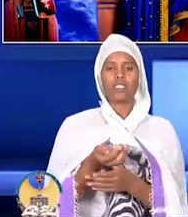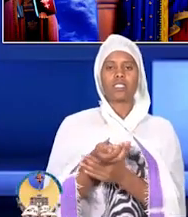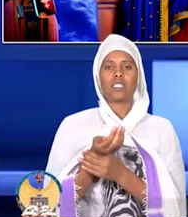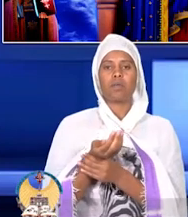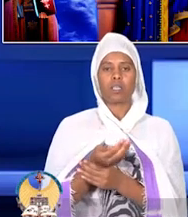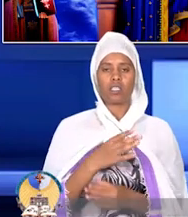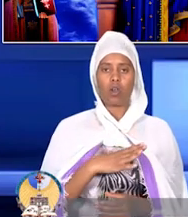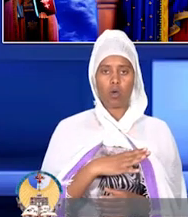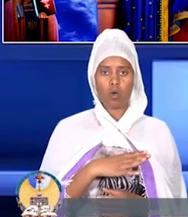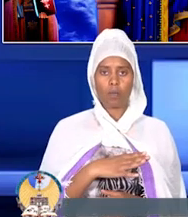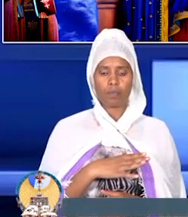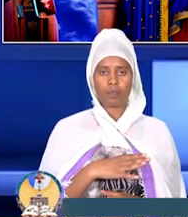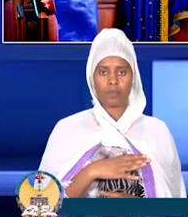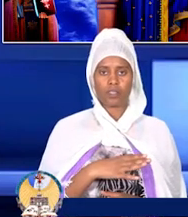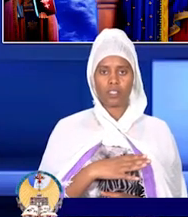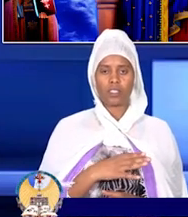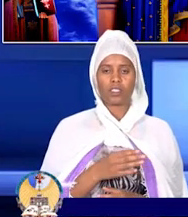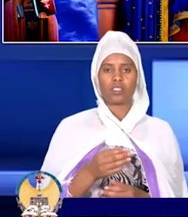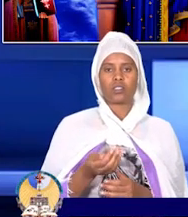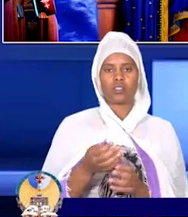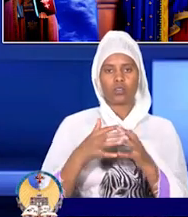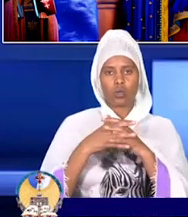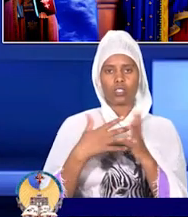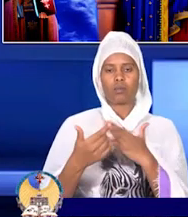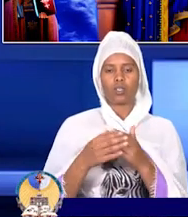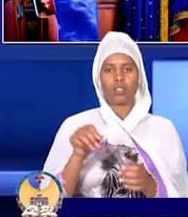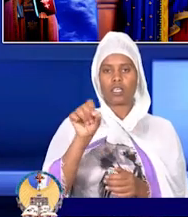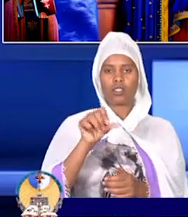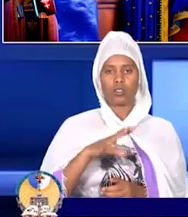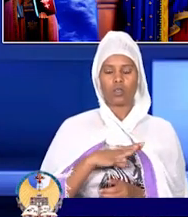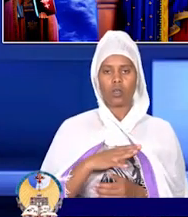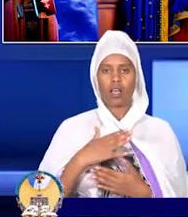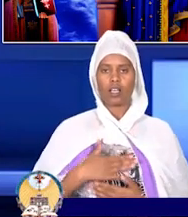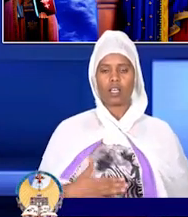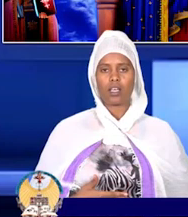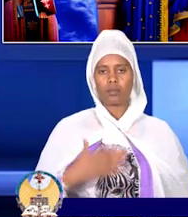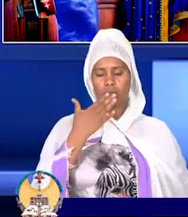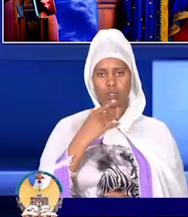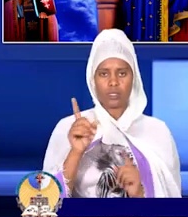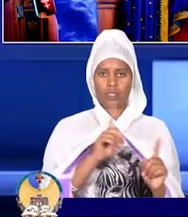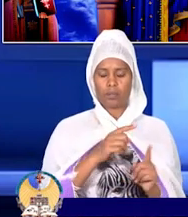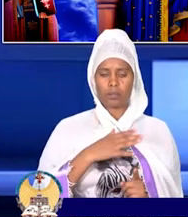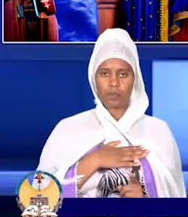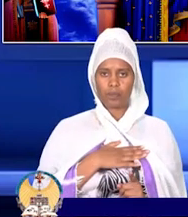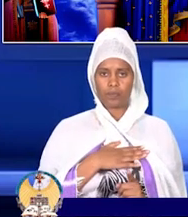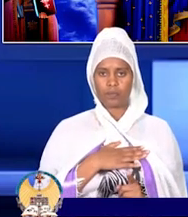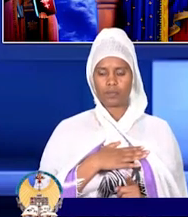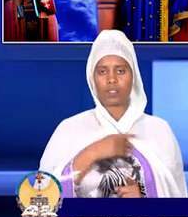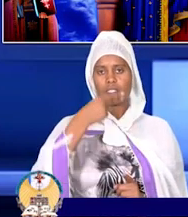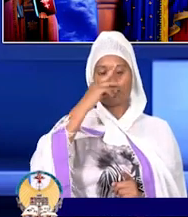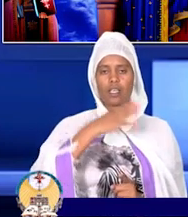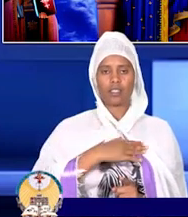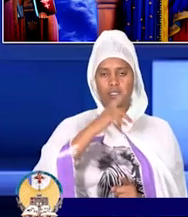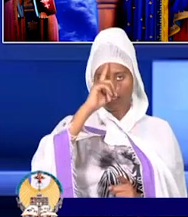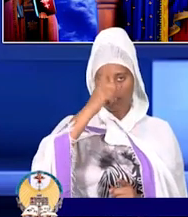ብሳልሳይ እቲ ዝልመነሉ ዘሎ ኣማላድነት ዝሓትደሎ ጸሎት ዝቐርበሉ ኣካል እዩ። እዚ ኣካል እዚ